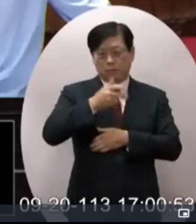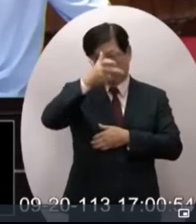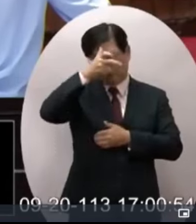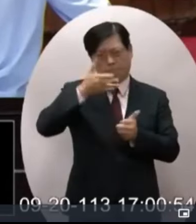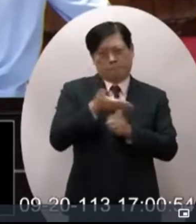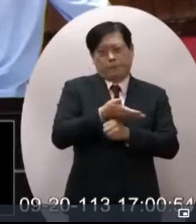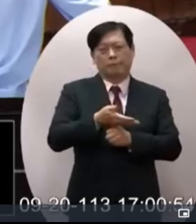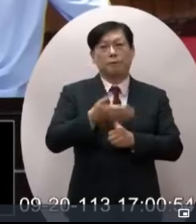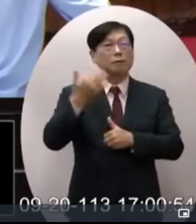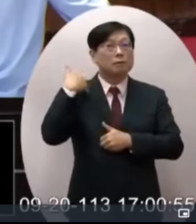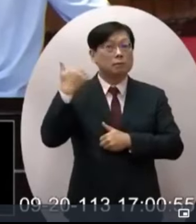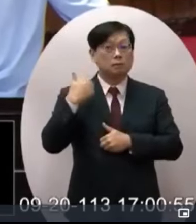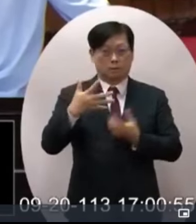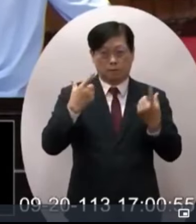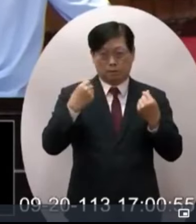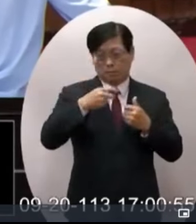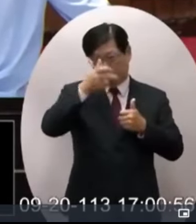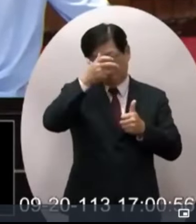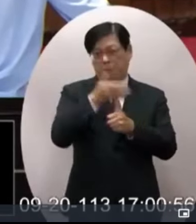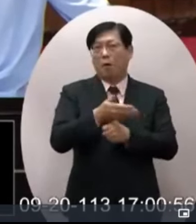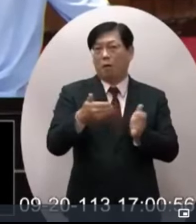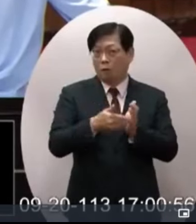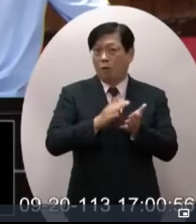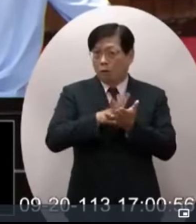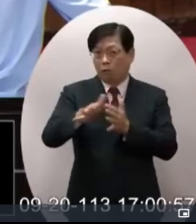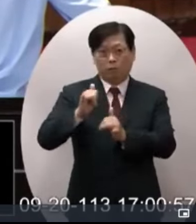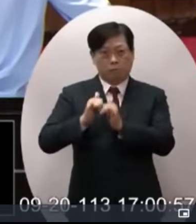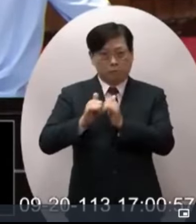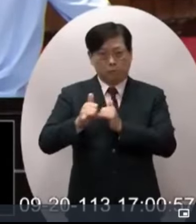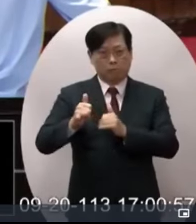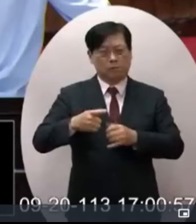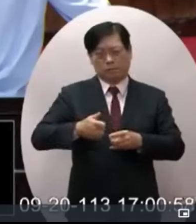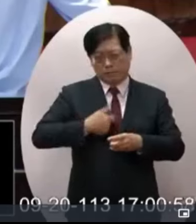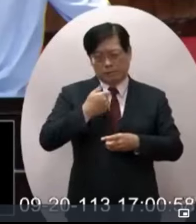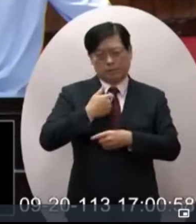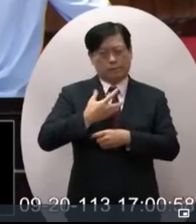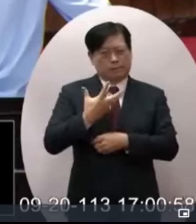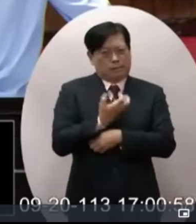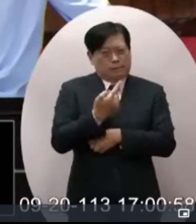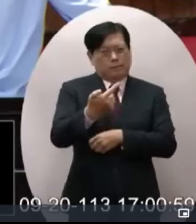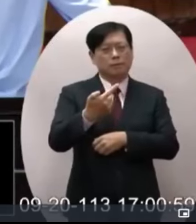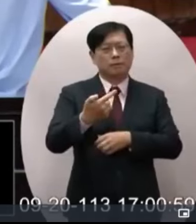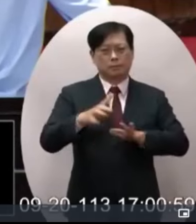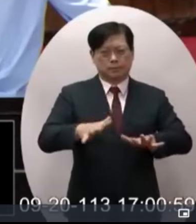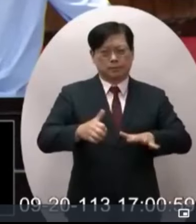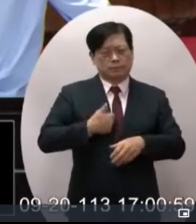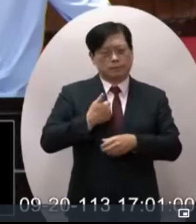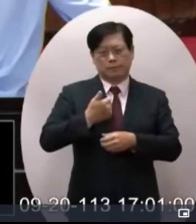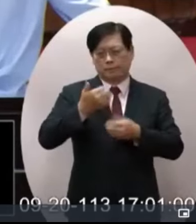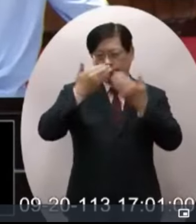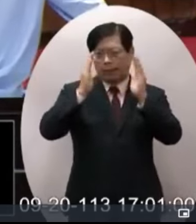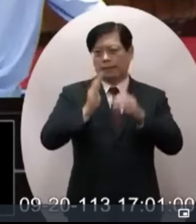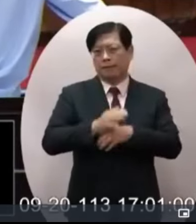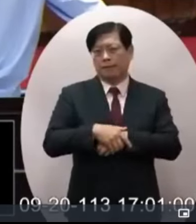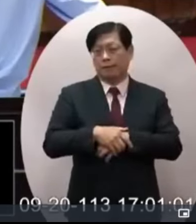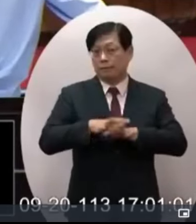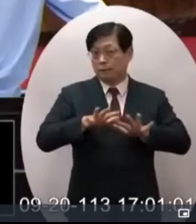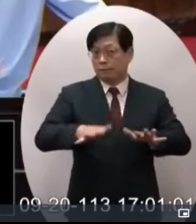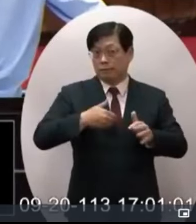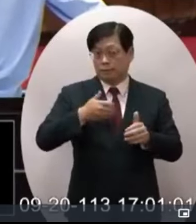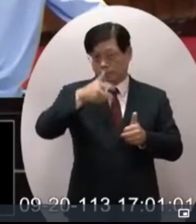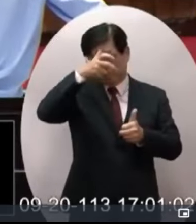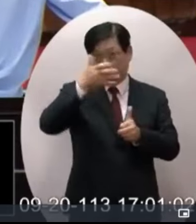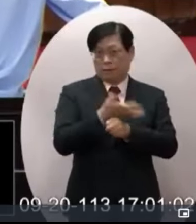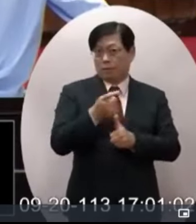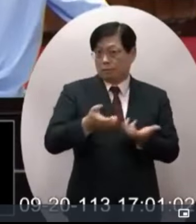案，过去多少杀警案让整个社会付出沉重代价，我们痛彻心扉。所以杀警